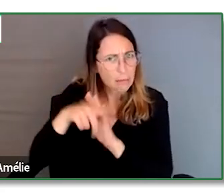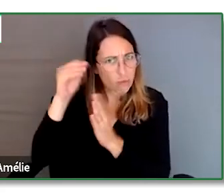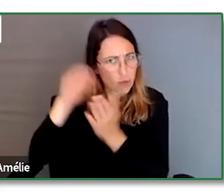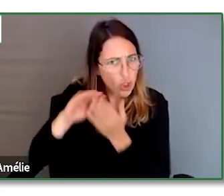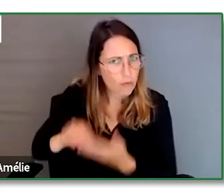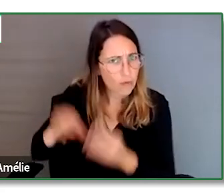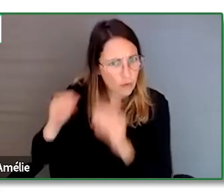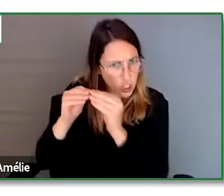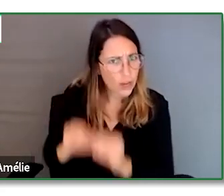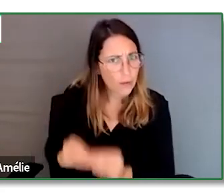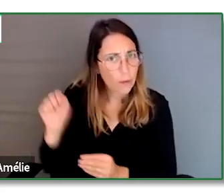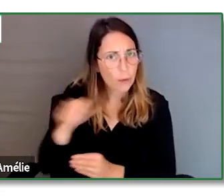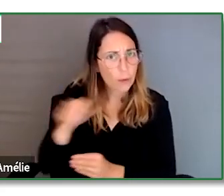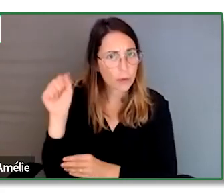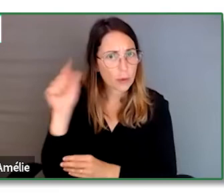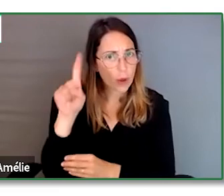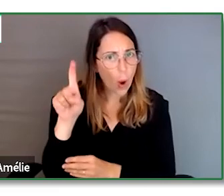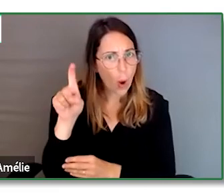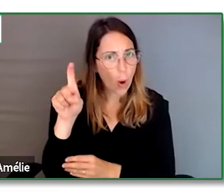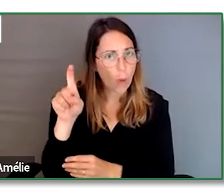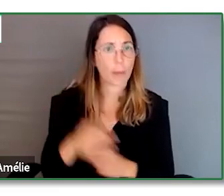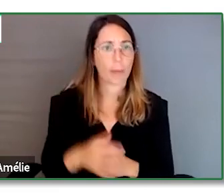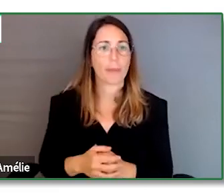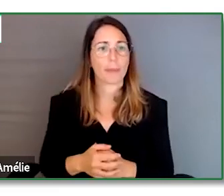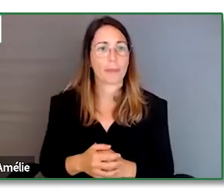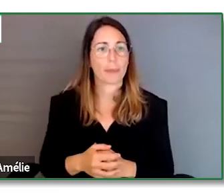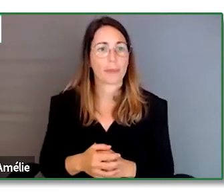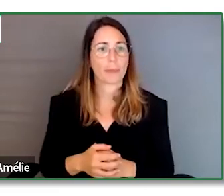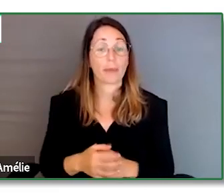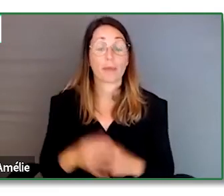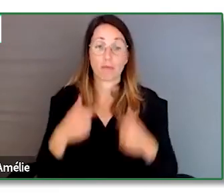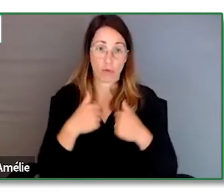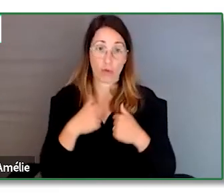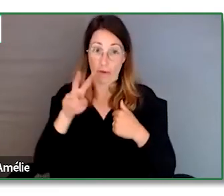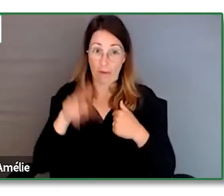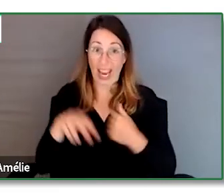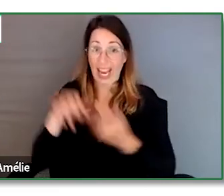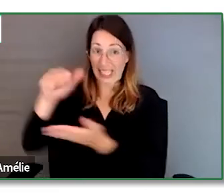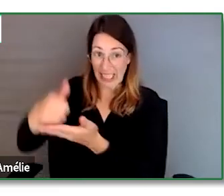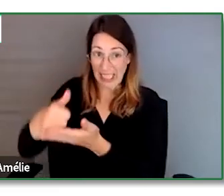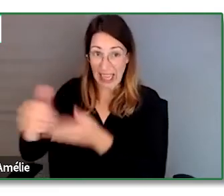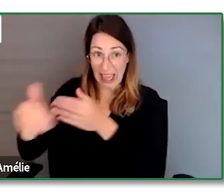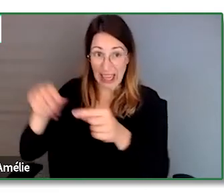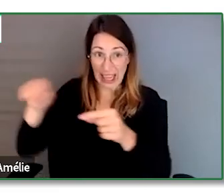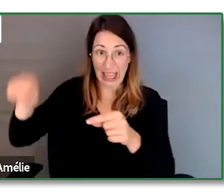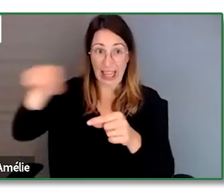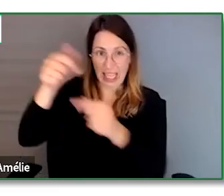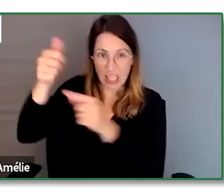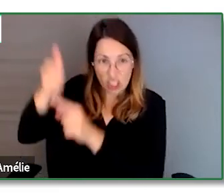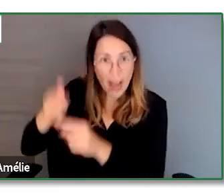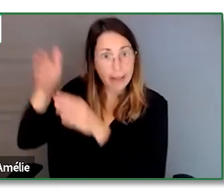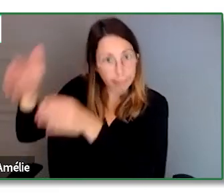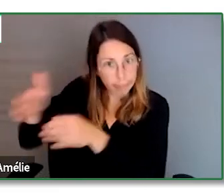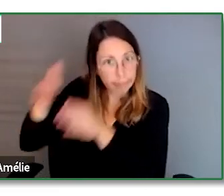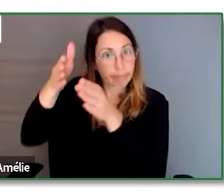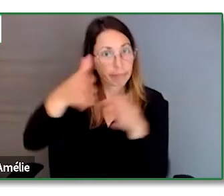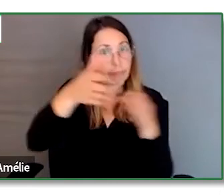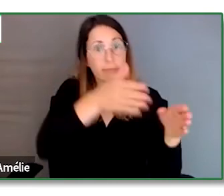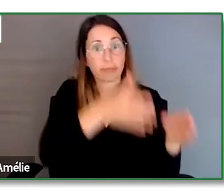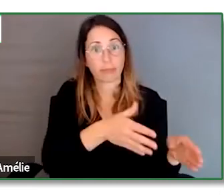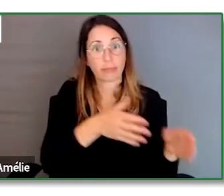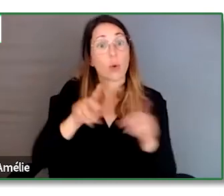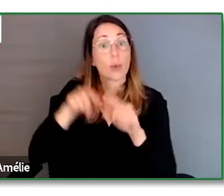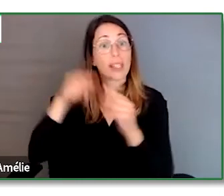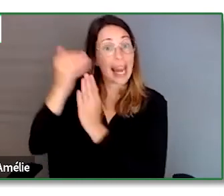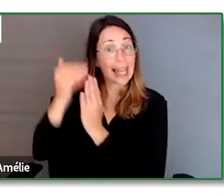site par site et pour ce qui est de l'infrastructure, chaque site a ses listes de priorités pour ce